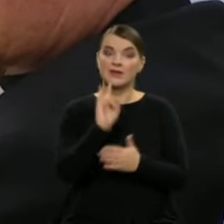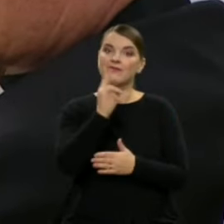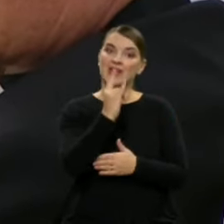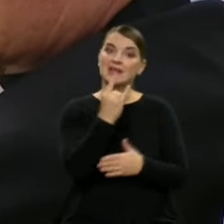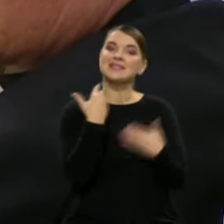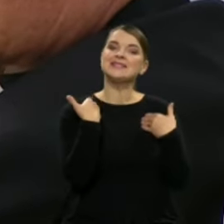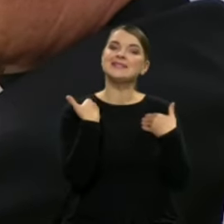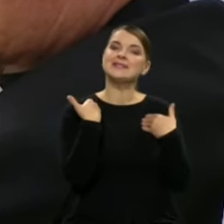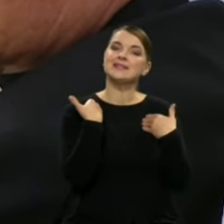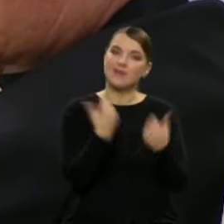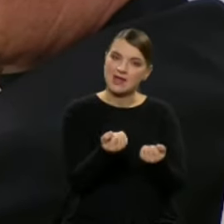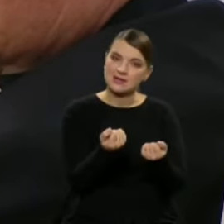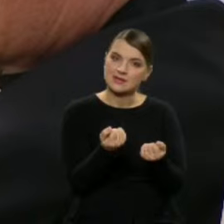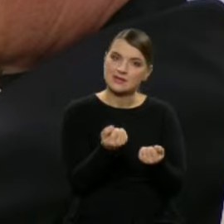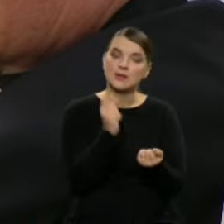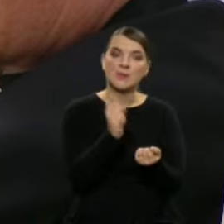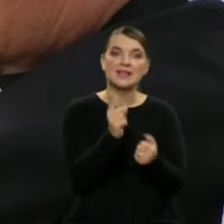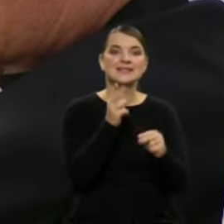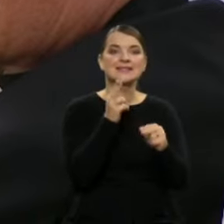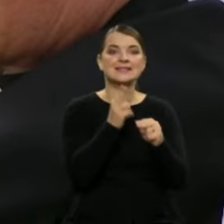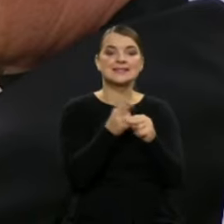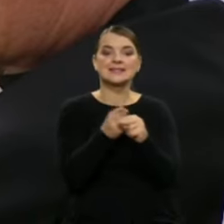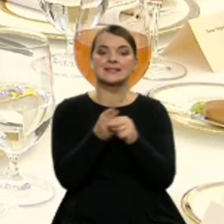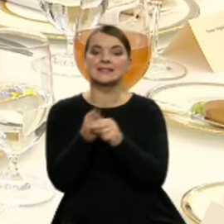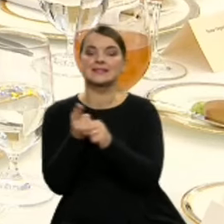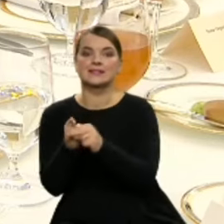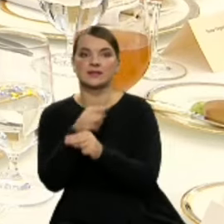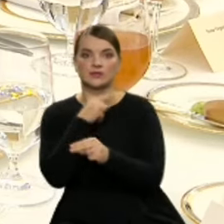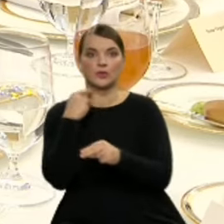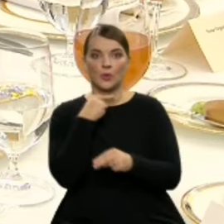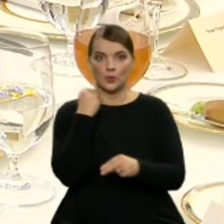tik linkęs daugiau sirgti.